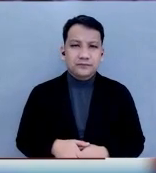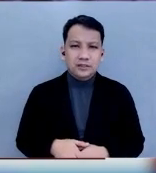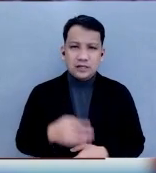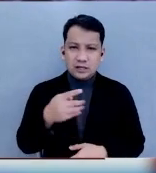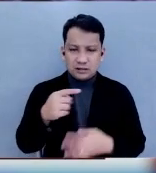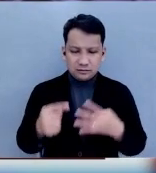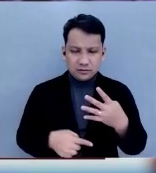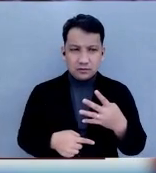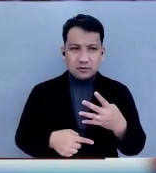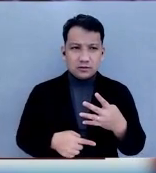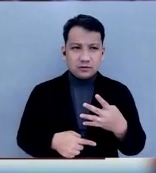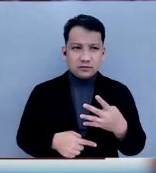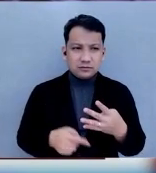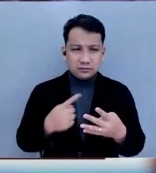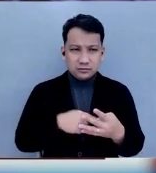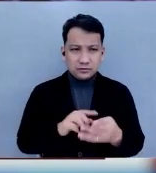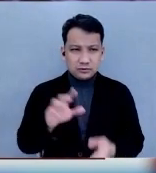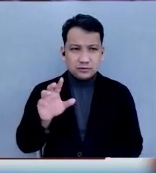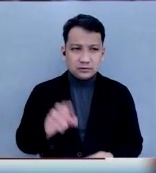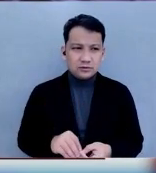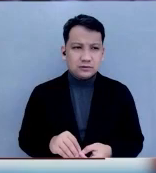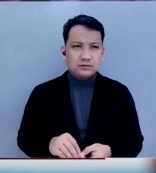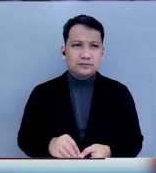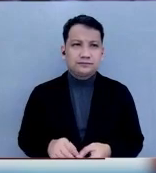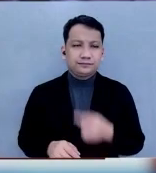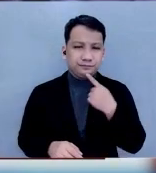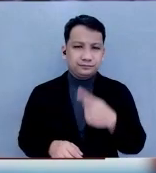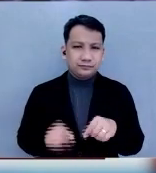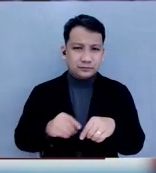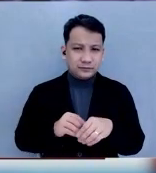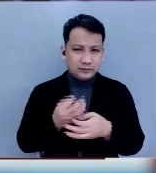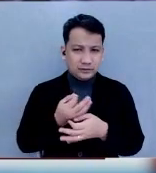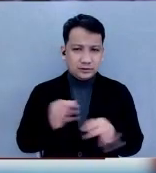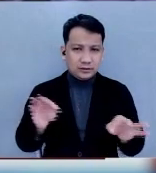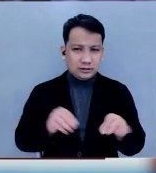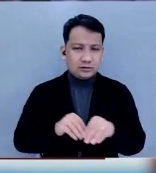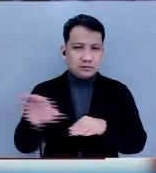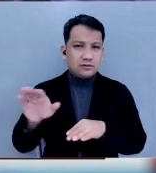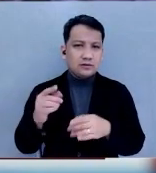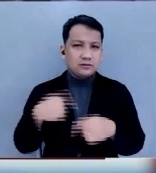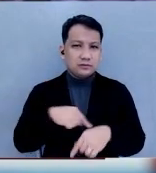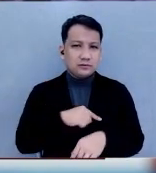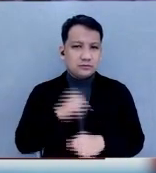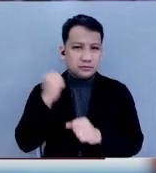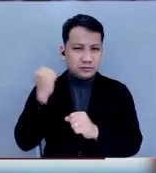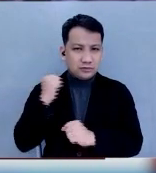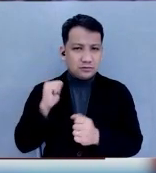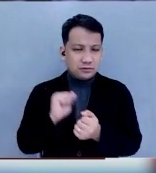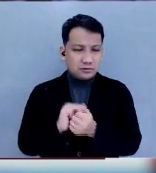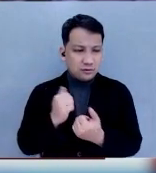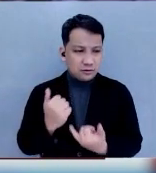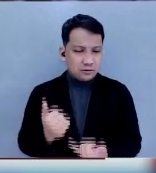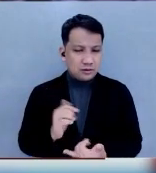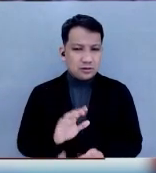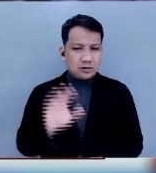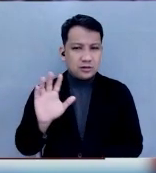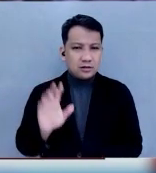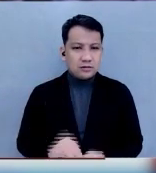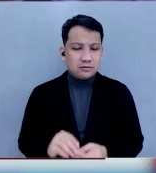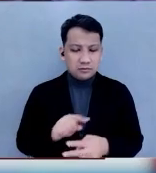hostages na pinakawala na gives us hope, no? Na kung kasama man yung ating 2